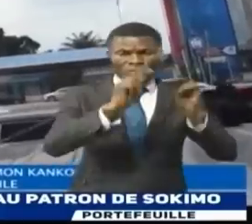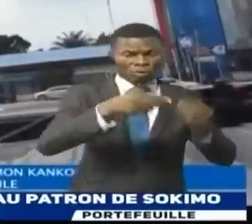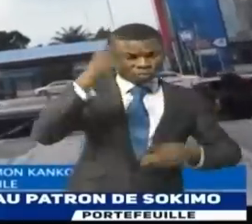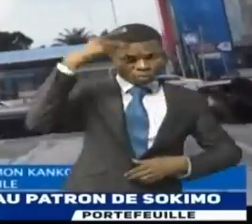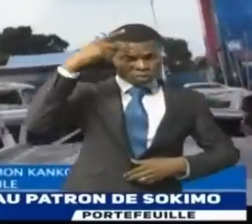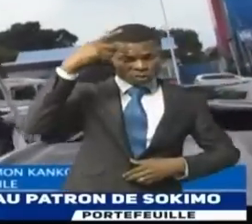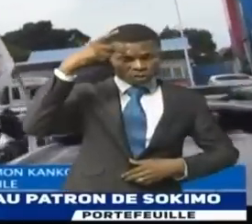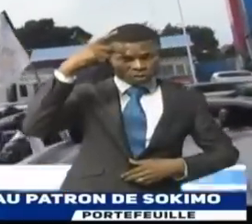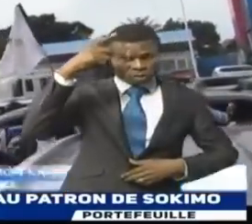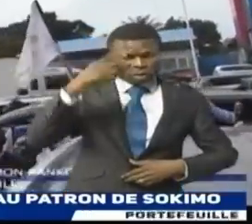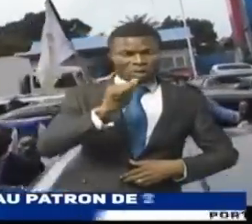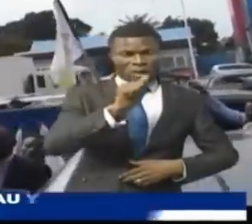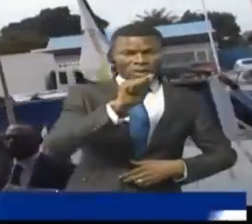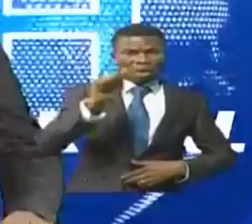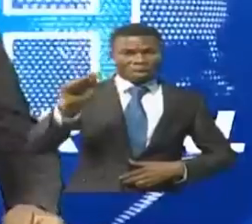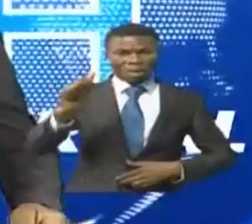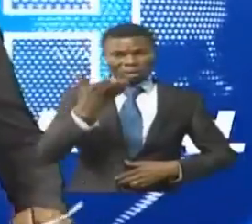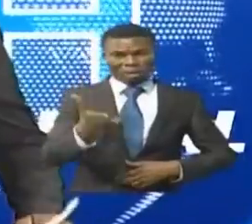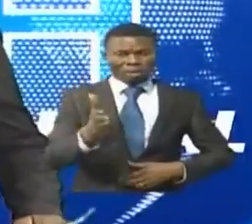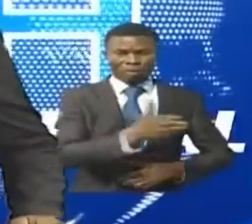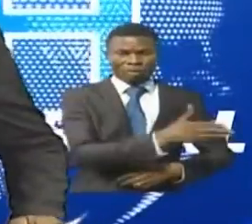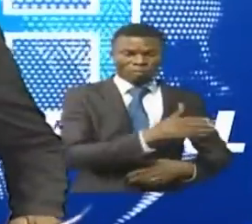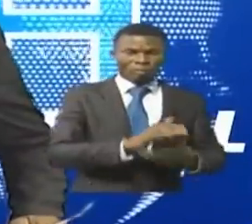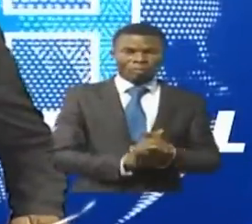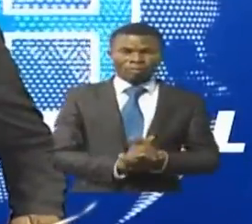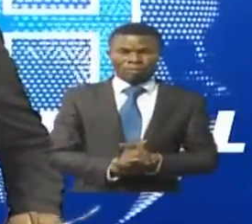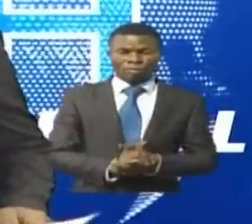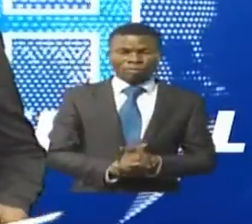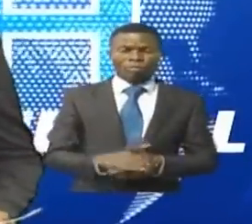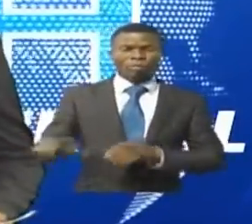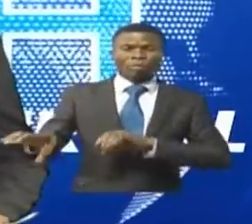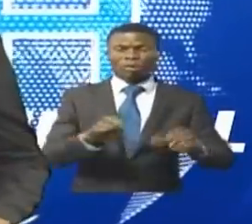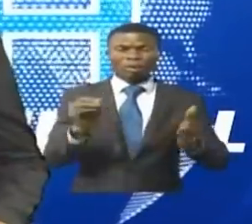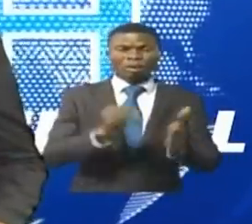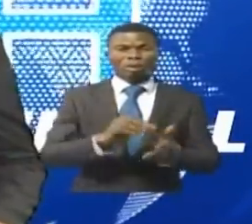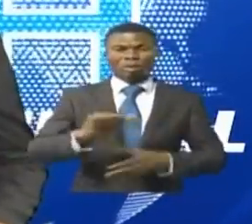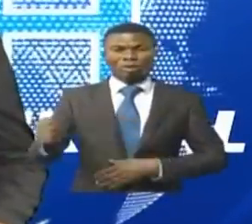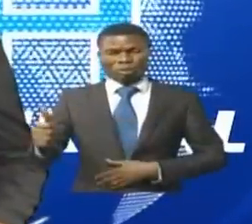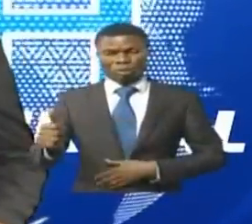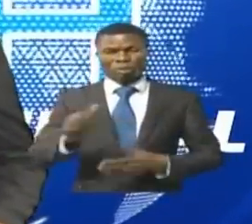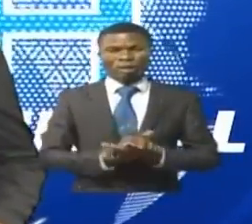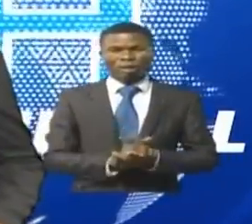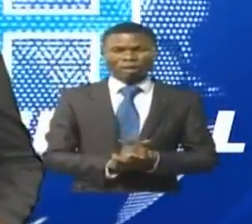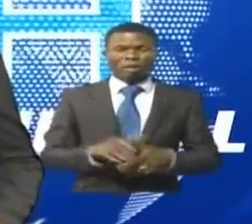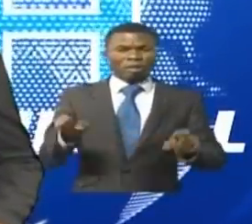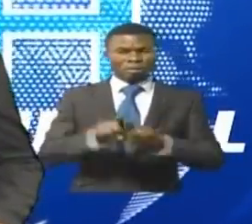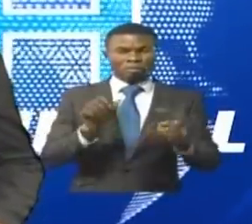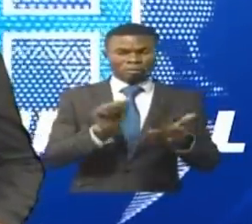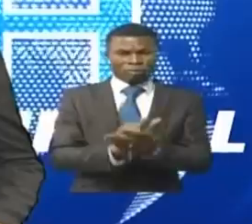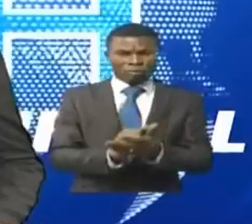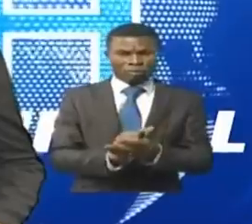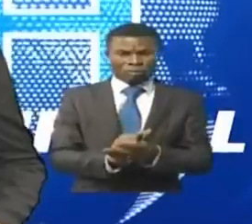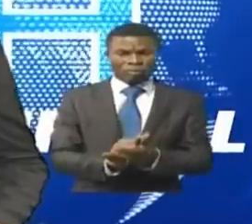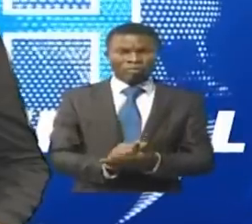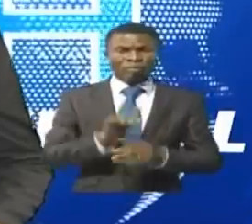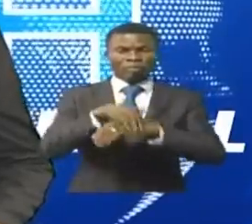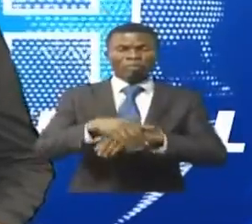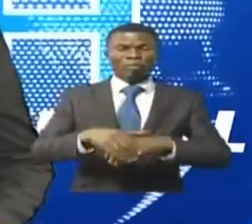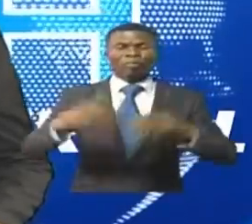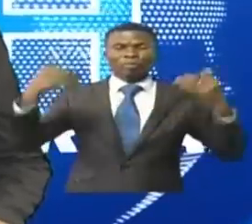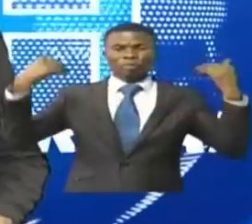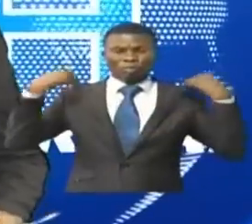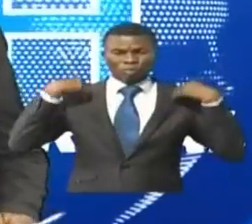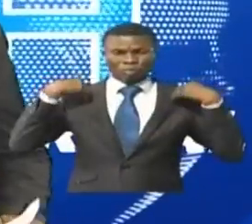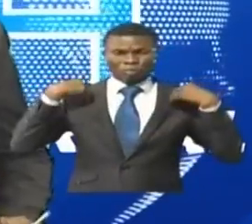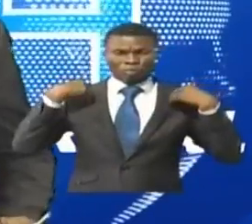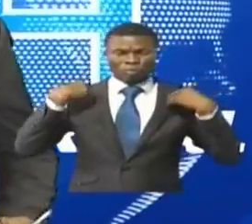regroupement politique AAA. Et puis cette autre cérémonie analogue, après les réaménagements au sein de l'autorité de